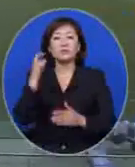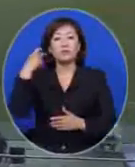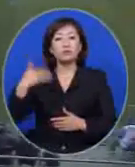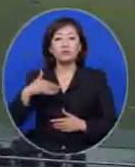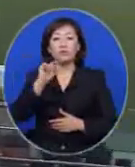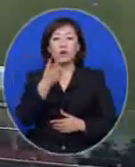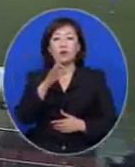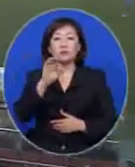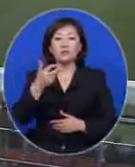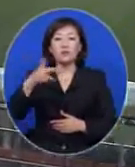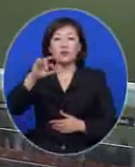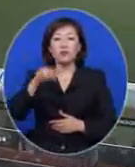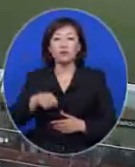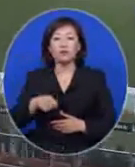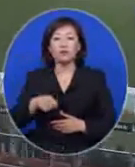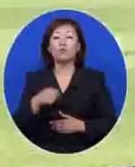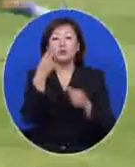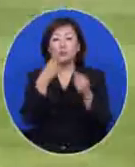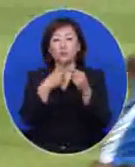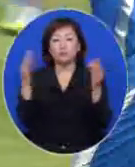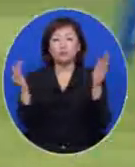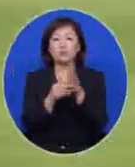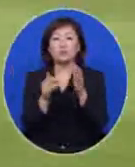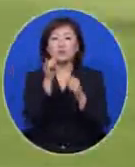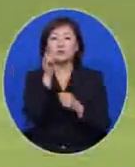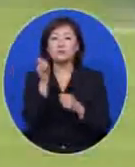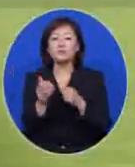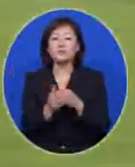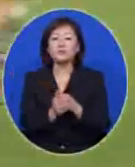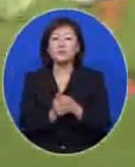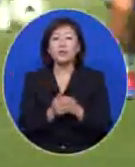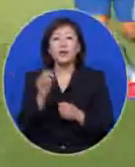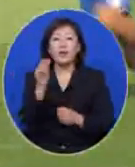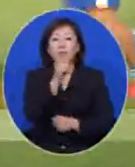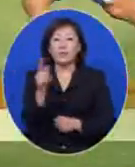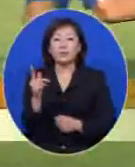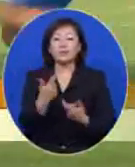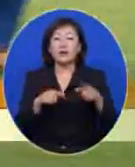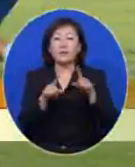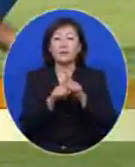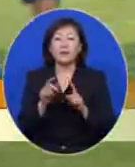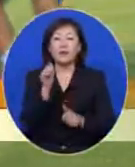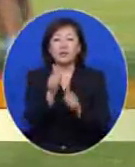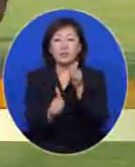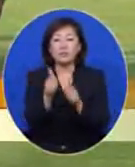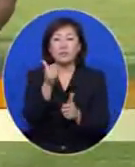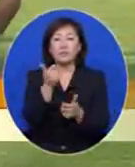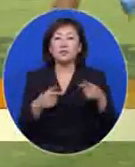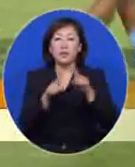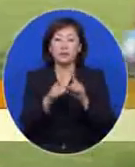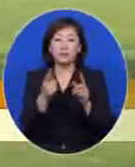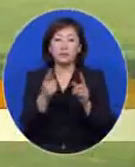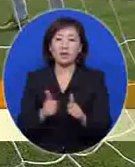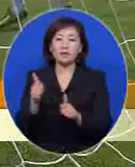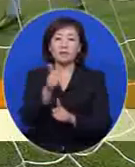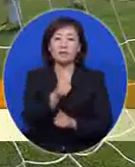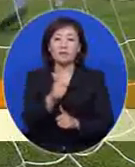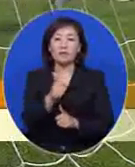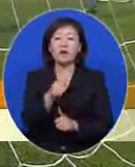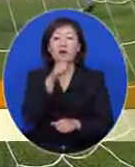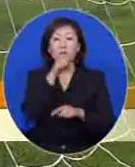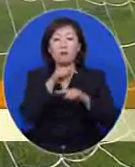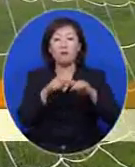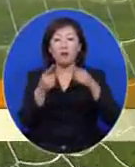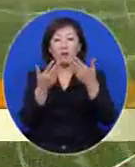광저우 에버그란데 정도뿐입니다. 울산이 K리그와 챔피언스 리그 병행에 성공한 특별한 비결은